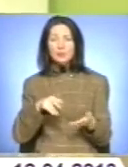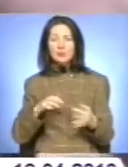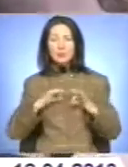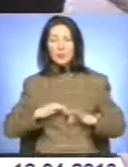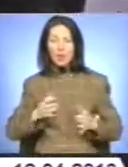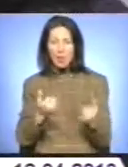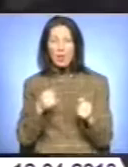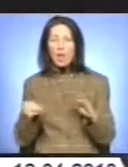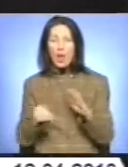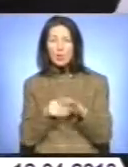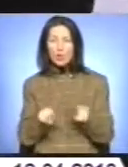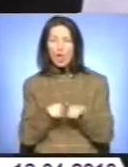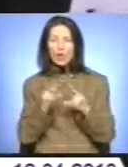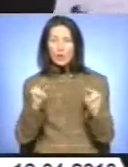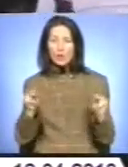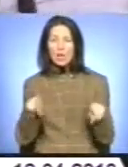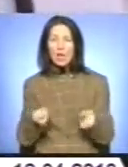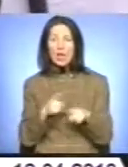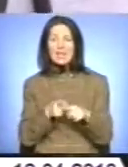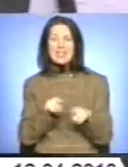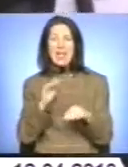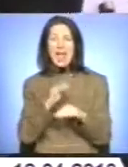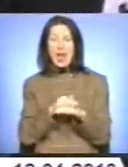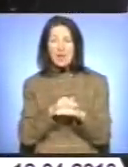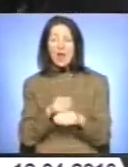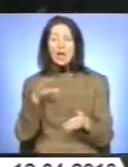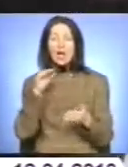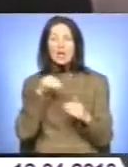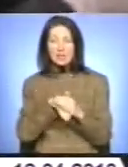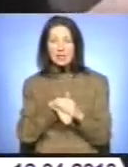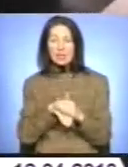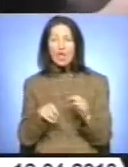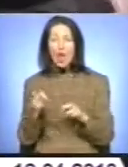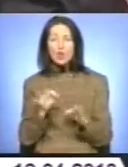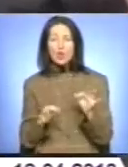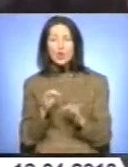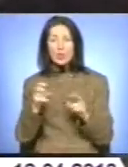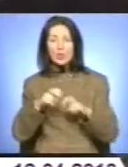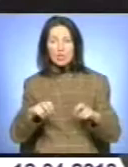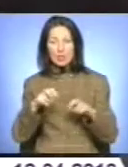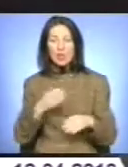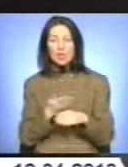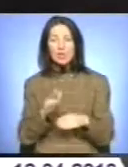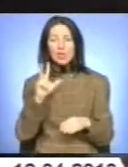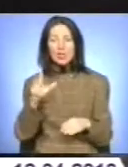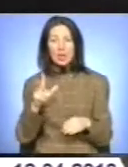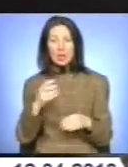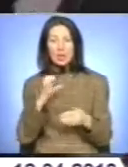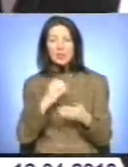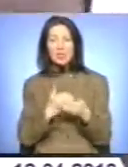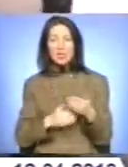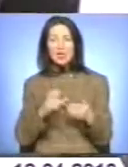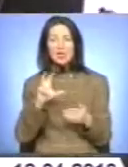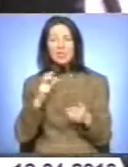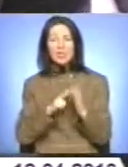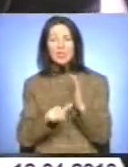обіцянки. Даний факт занесений до єдиного реєстру досудових розслідувань і кваліфікований за частиною 3 статті 368 Кримінального кодексу України